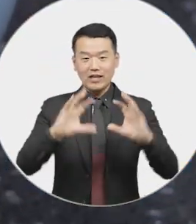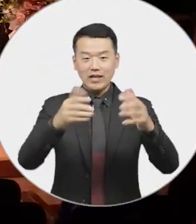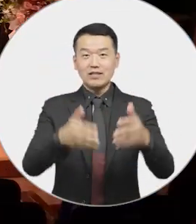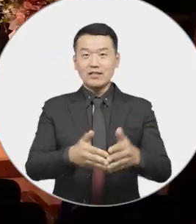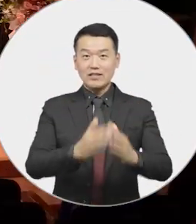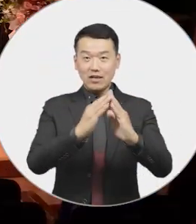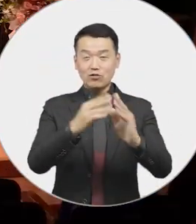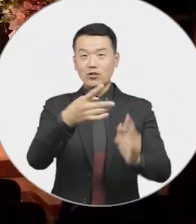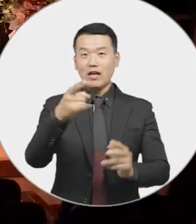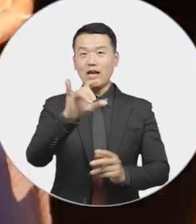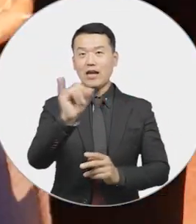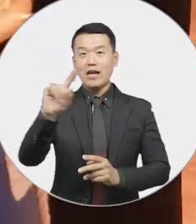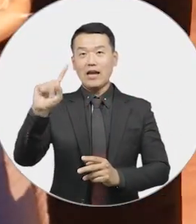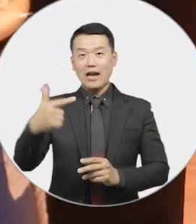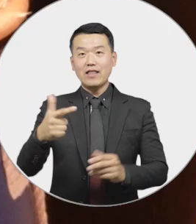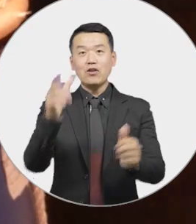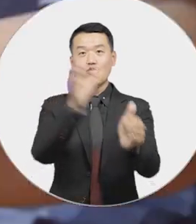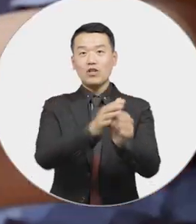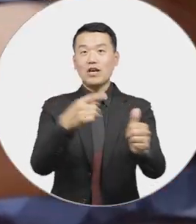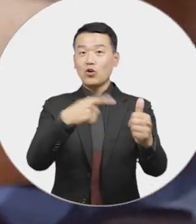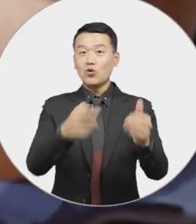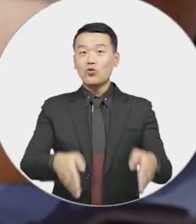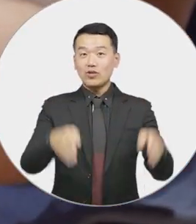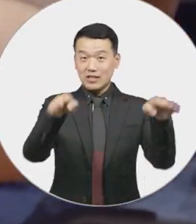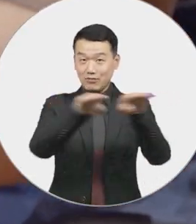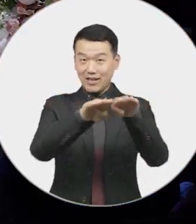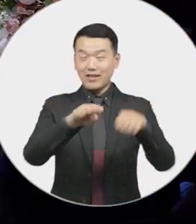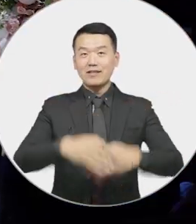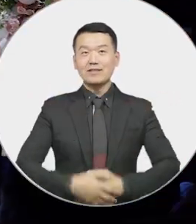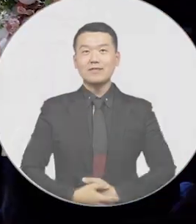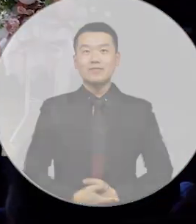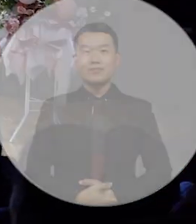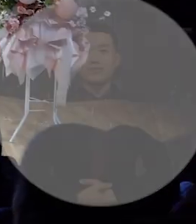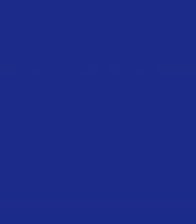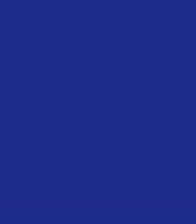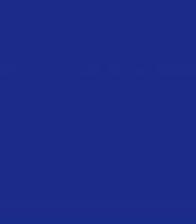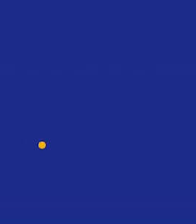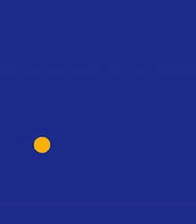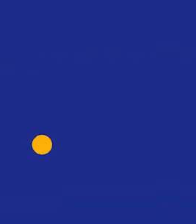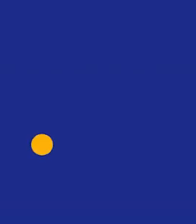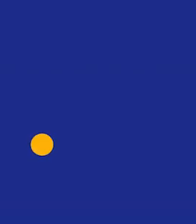하는 국립 대안교육 위탁 교육기관입니다.